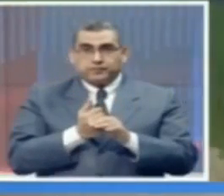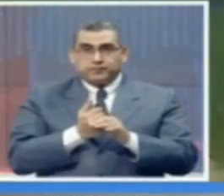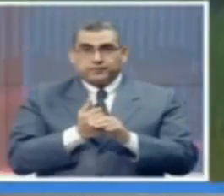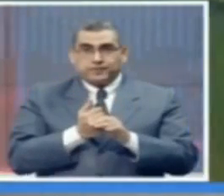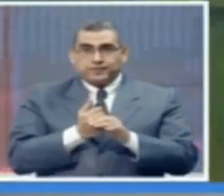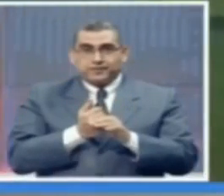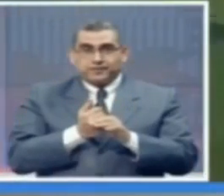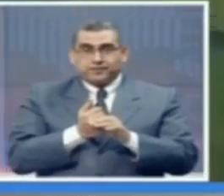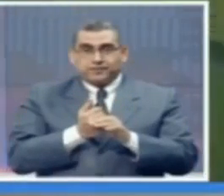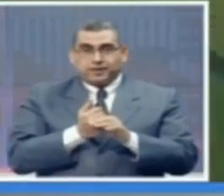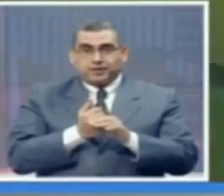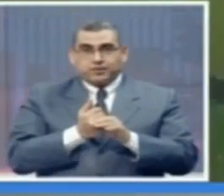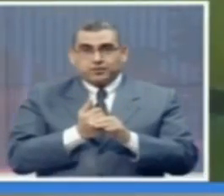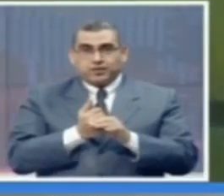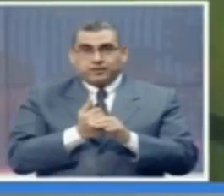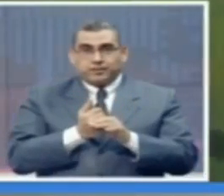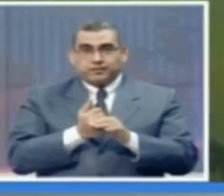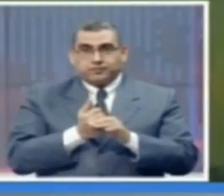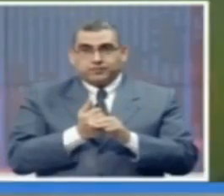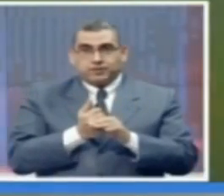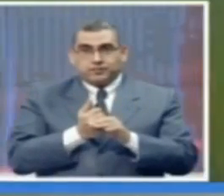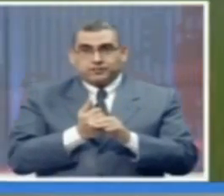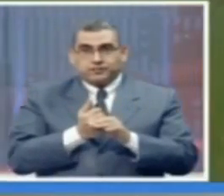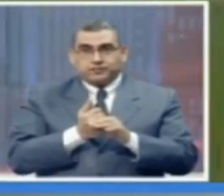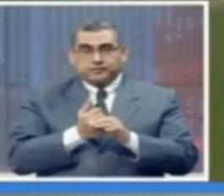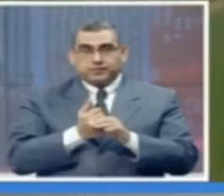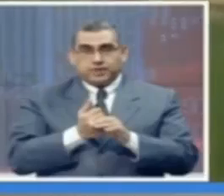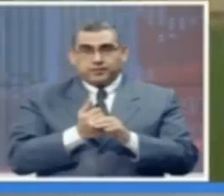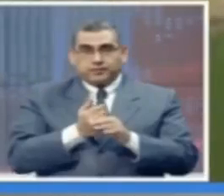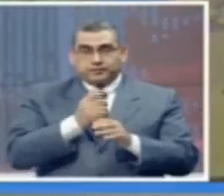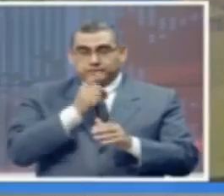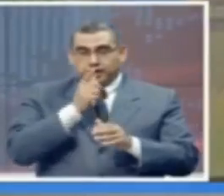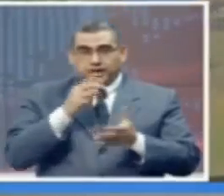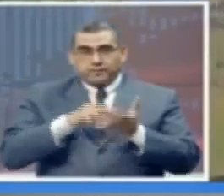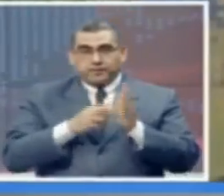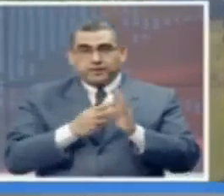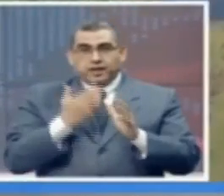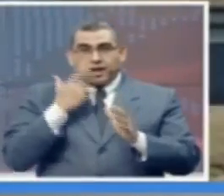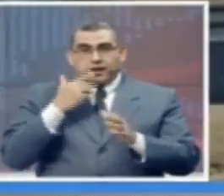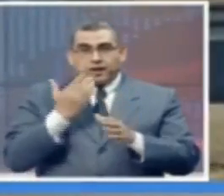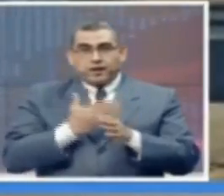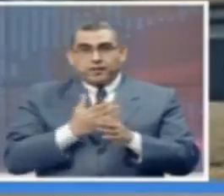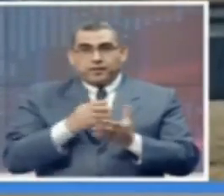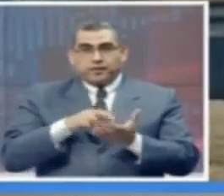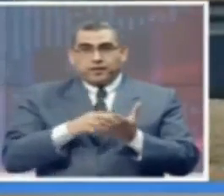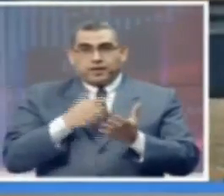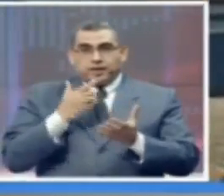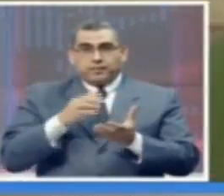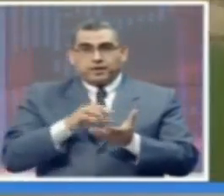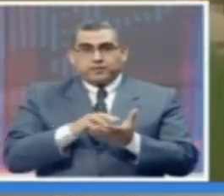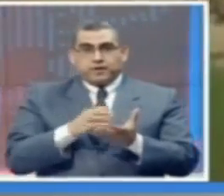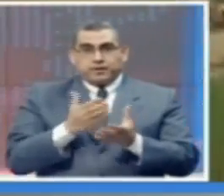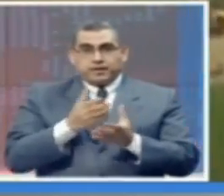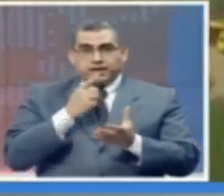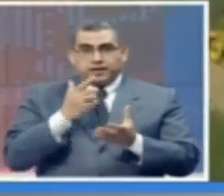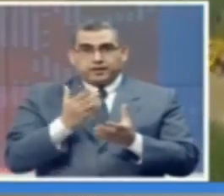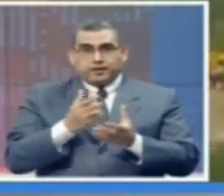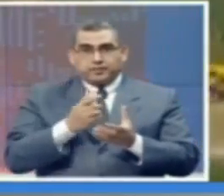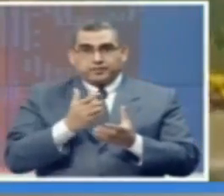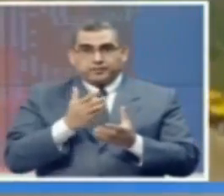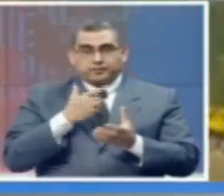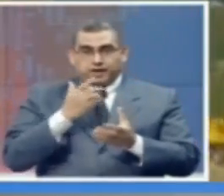الإبراهيمية وسكك حديد القاهرة أسوان والطريق الزراعي الغربي. وهناك 14 محورا جديدا جري